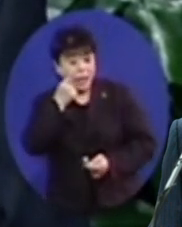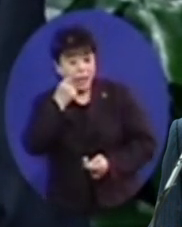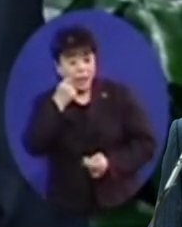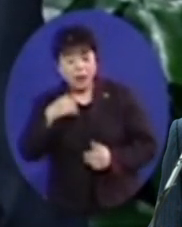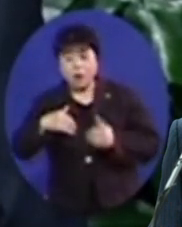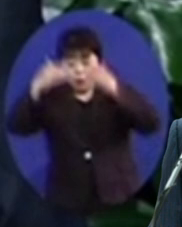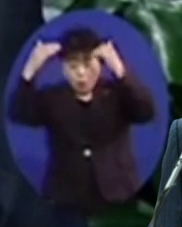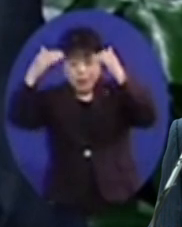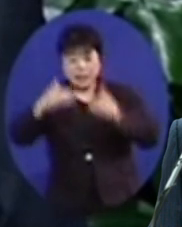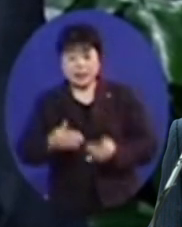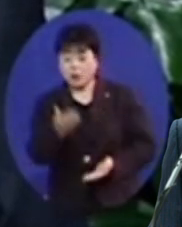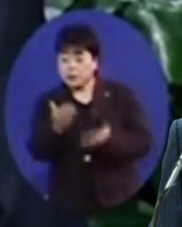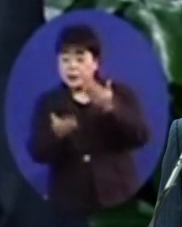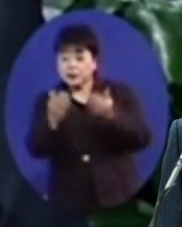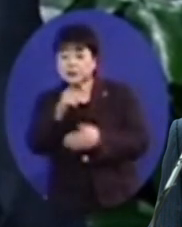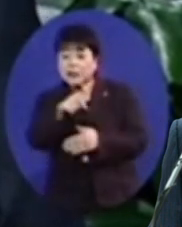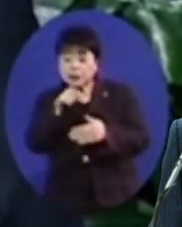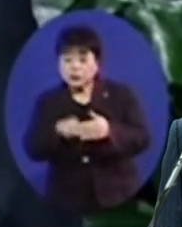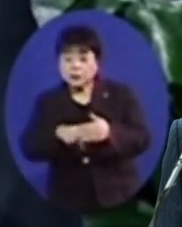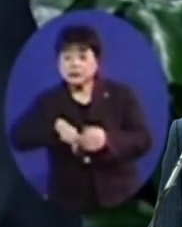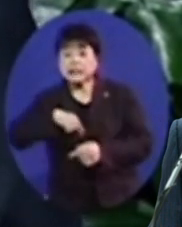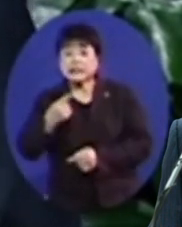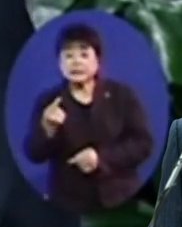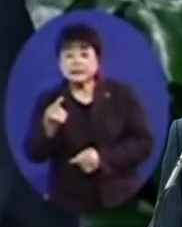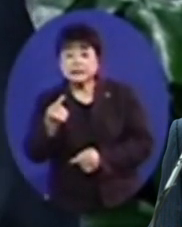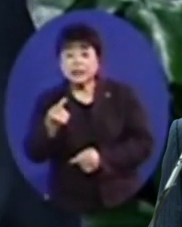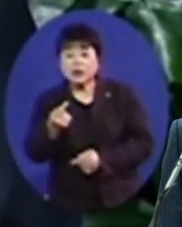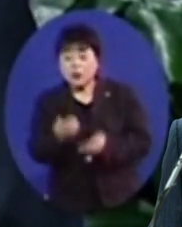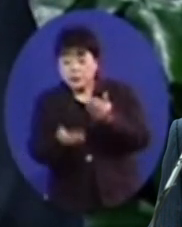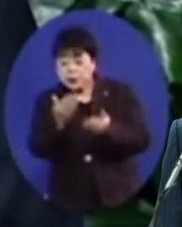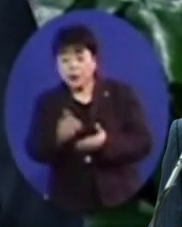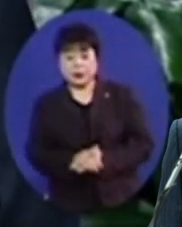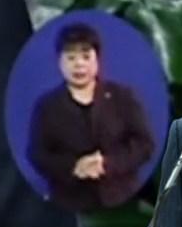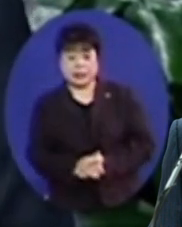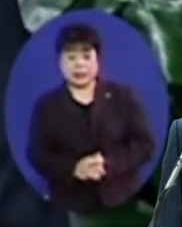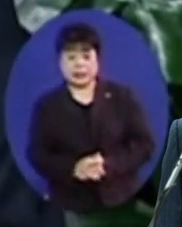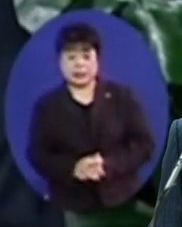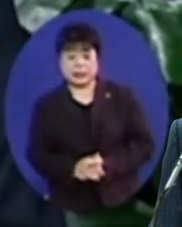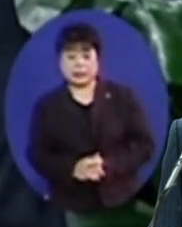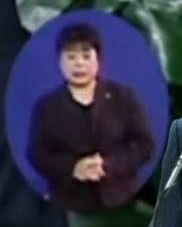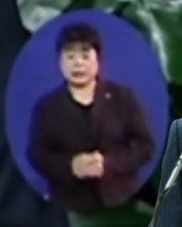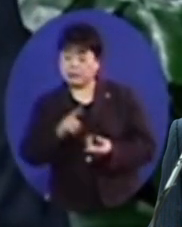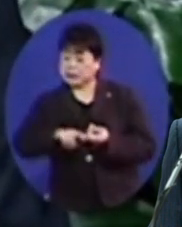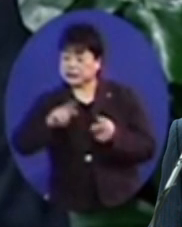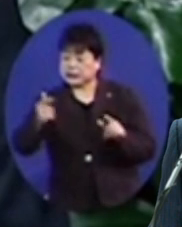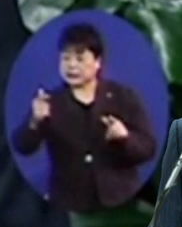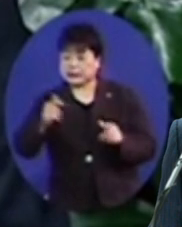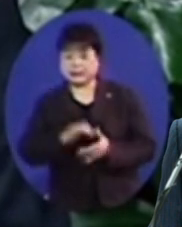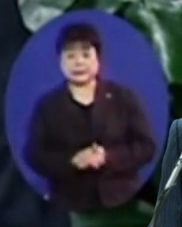골리앗을 비교하는데 자기 속에 있는 자기와 비교를 하니까 상대가 안 돼요.